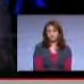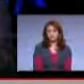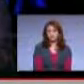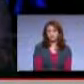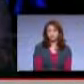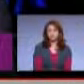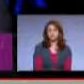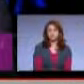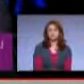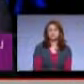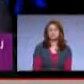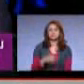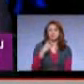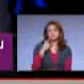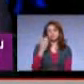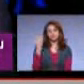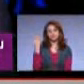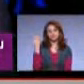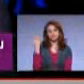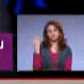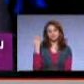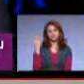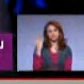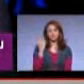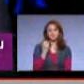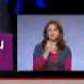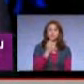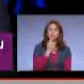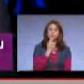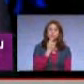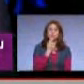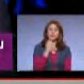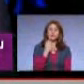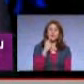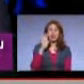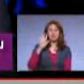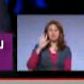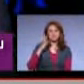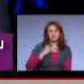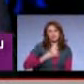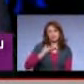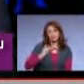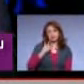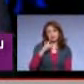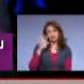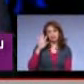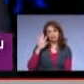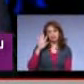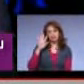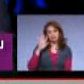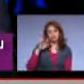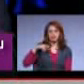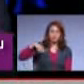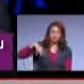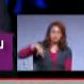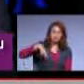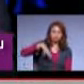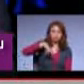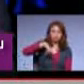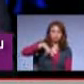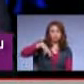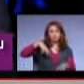فاكرين حالة حسن اللي كان عمره 5 سنوات وكان محتاج لعملية عشان يقدر يمشي ويتحرك؟ الحمد